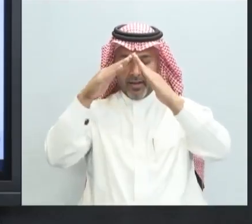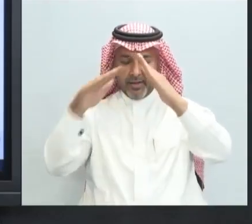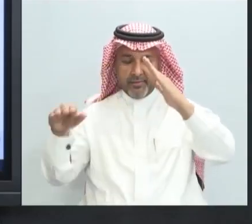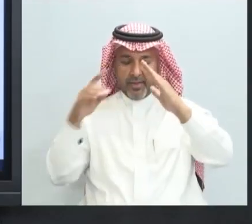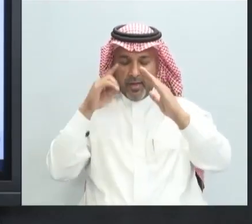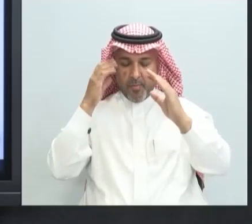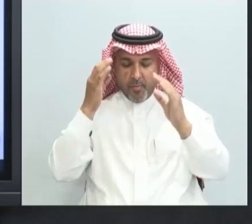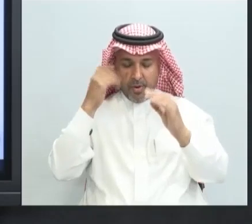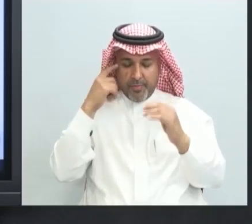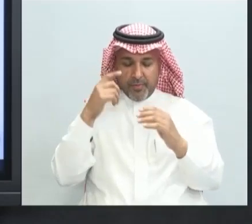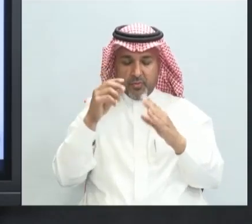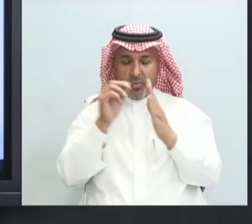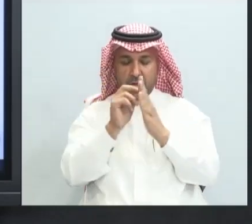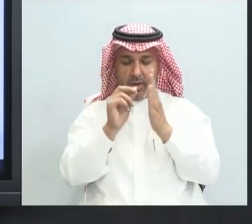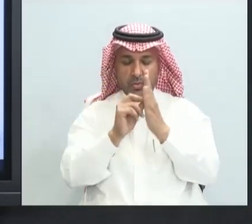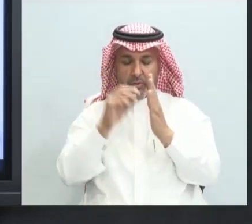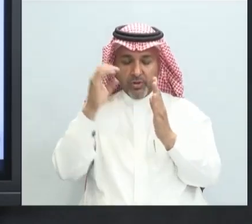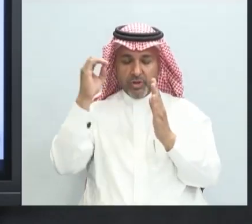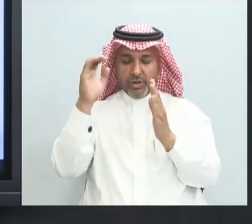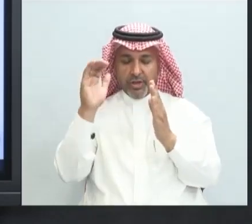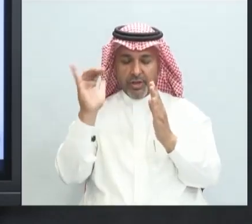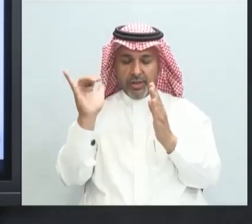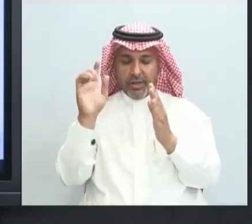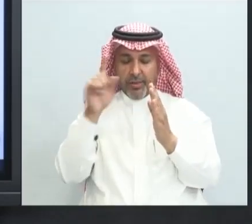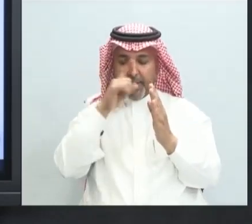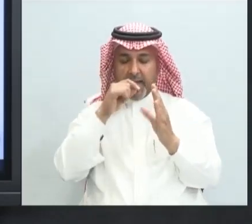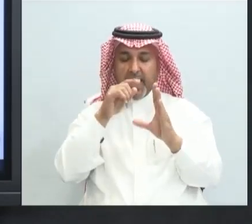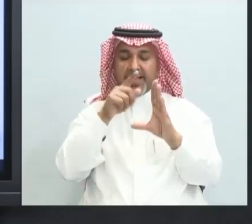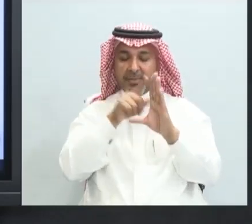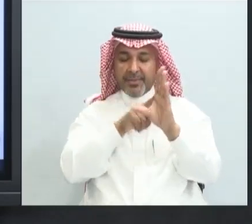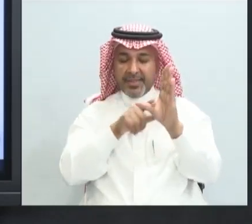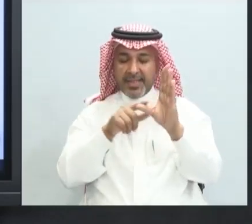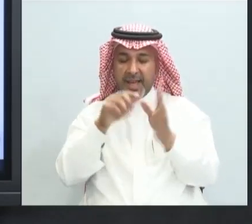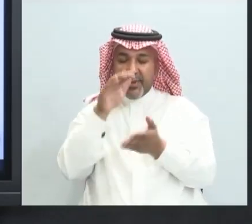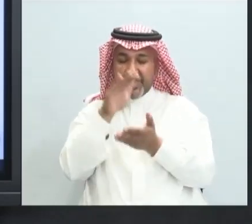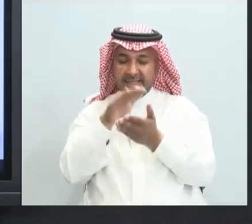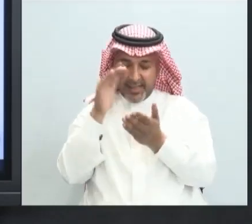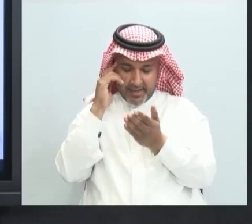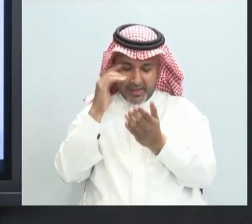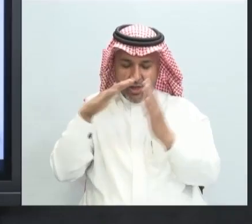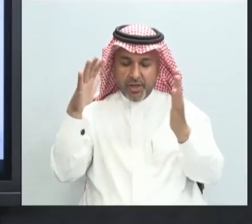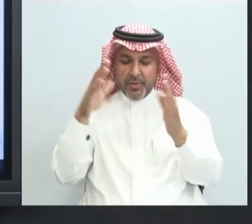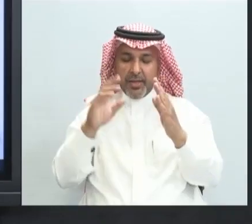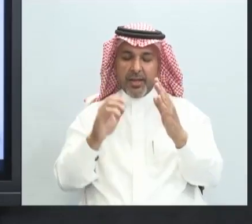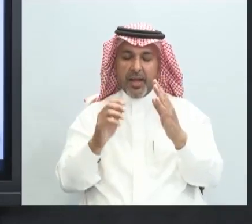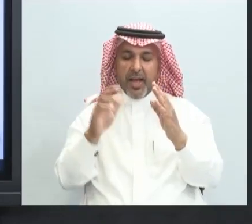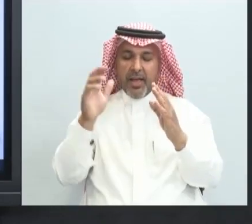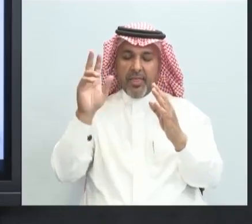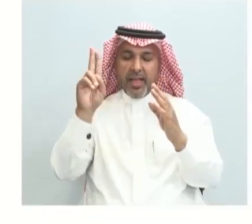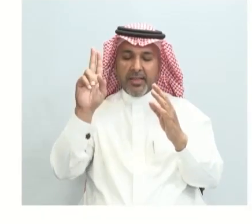اثنتين اما الزاويه الكبيره فما استخدم معها الا قانون جيب التمام واللي بناخذ ان شاء الله طريقه حساب الزاويه في الدرس